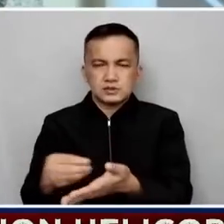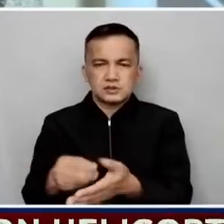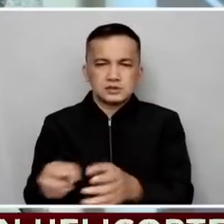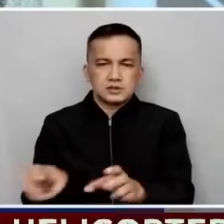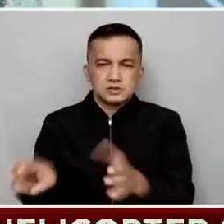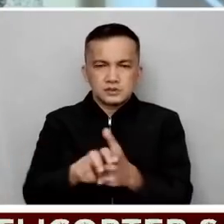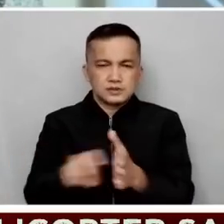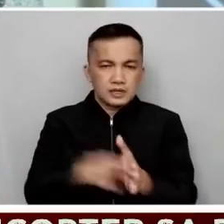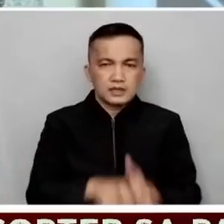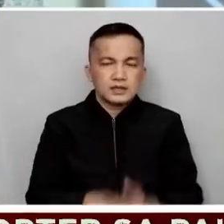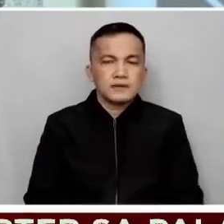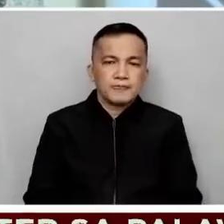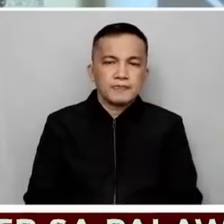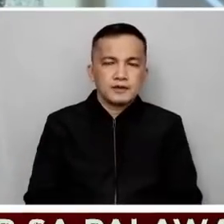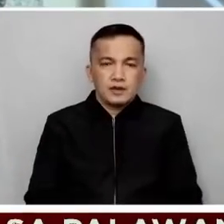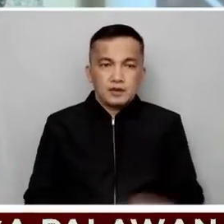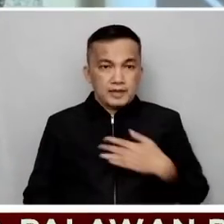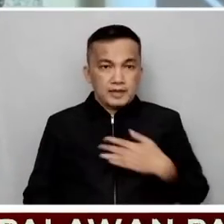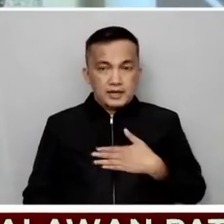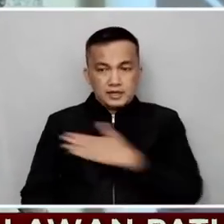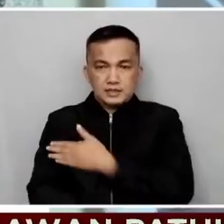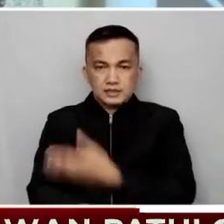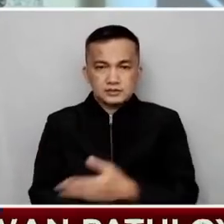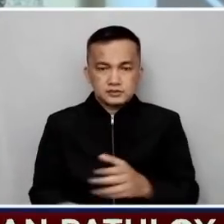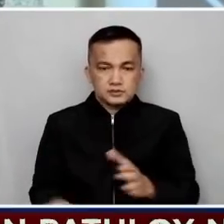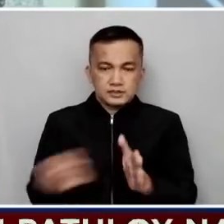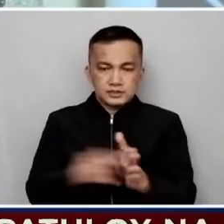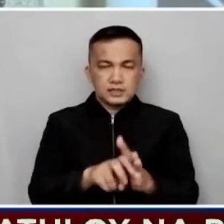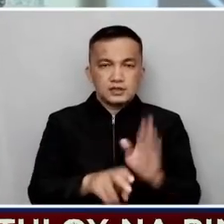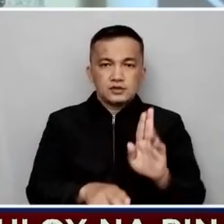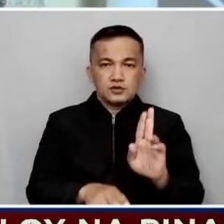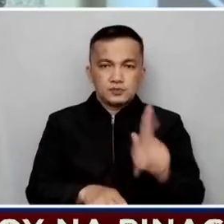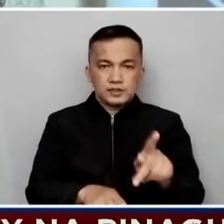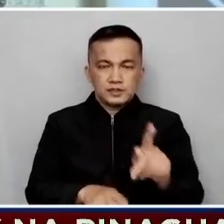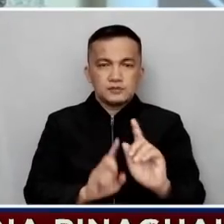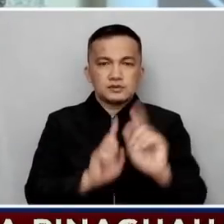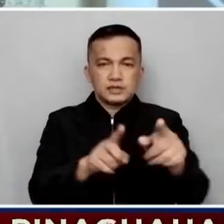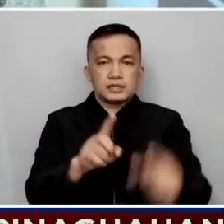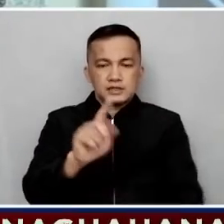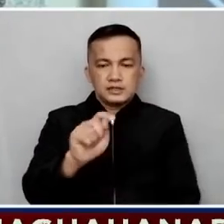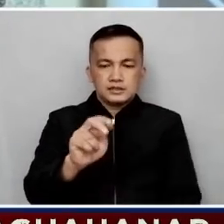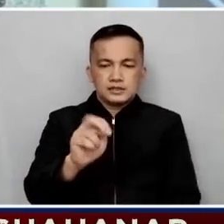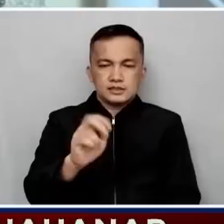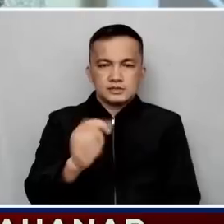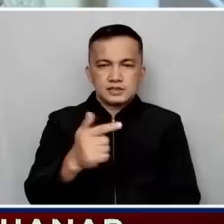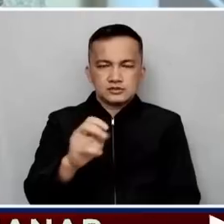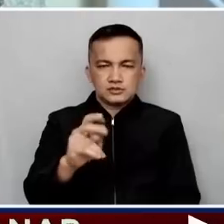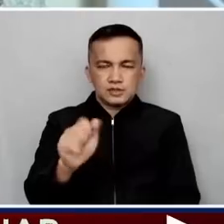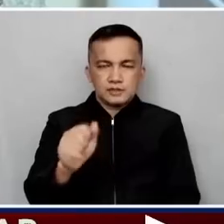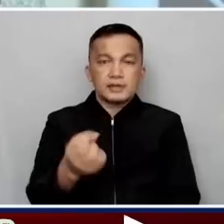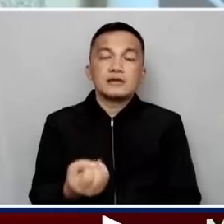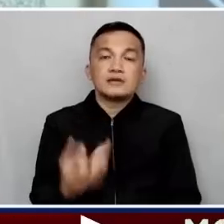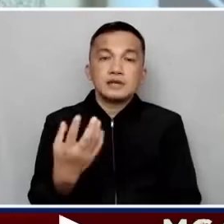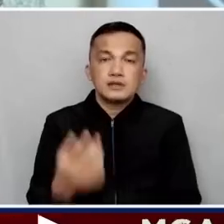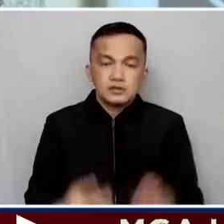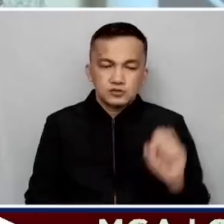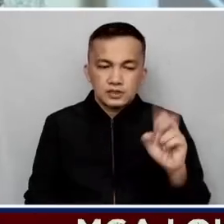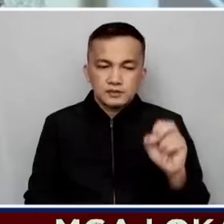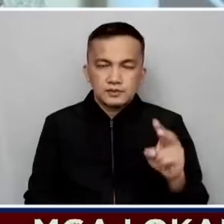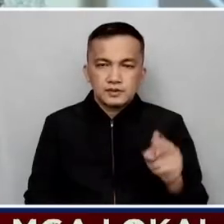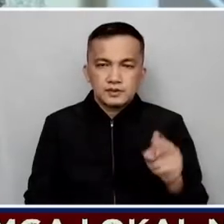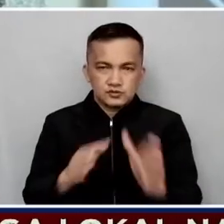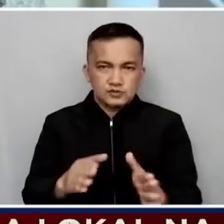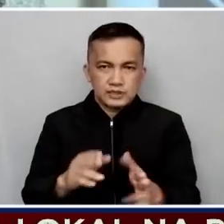sumasakay ng UP papuntang Tandang Sora, magkano lang yun? 12 pesos. Kapag student, may